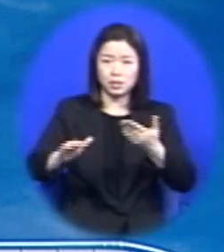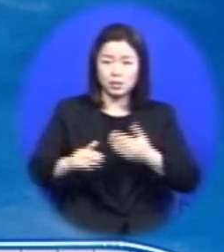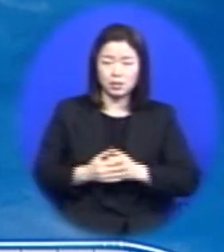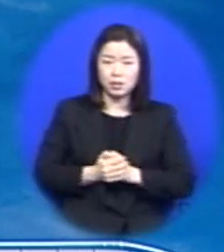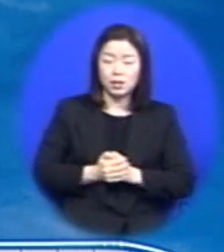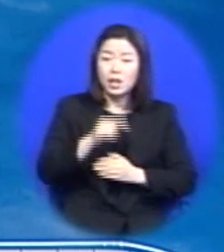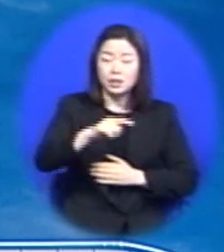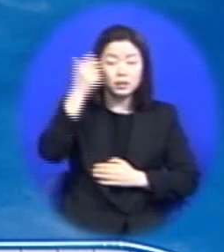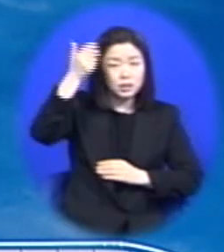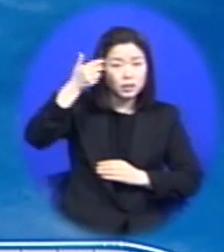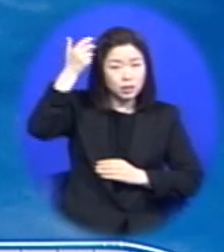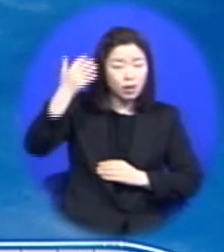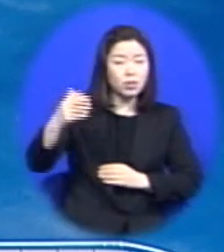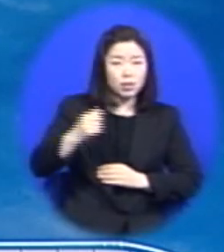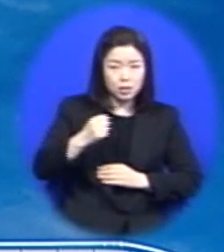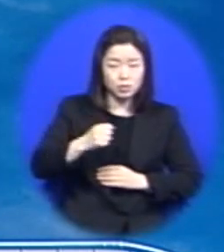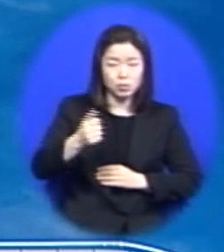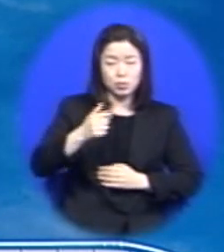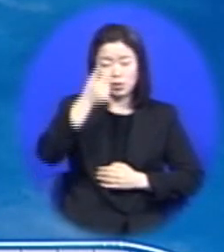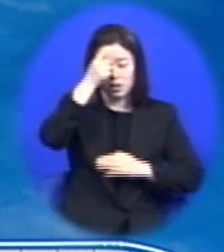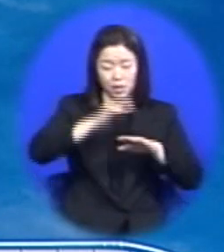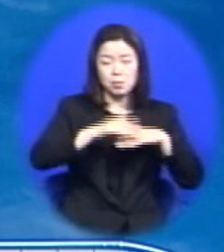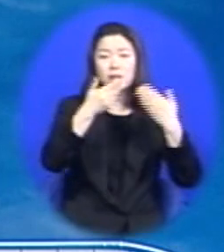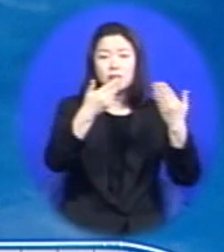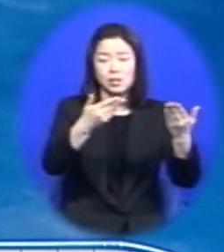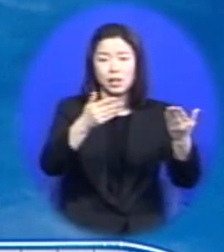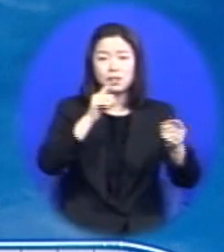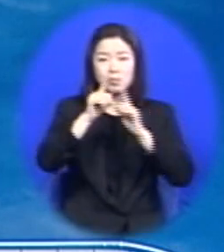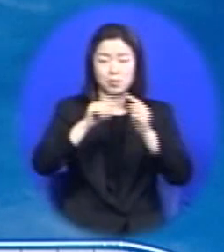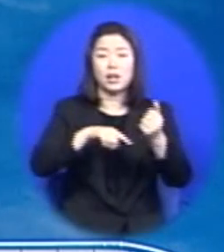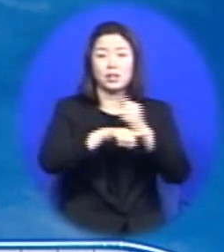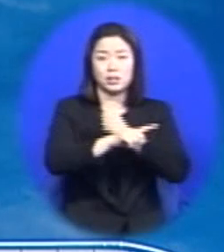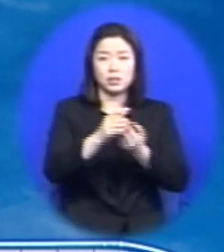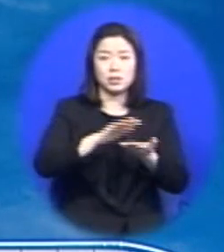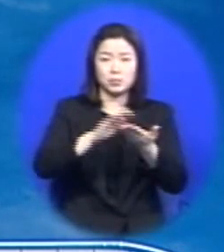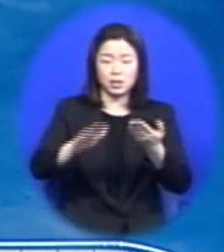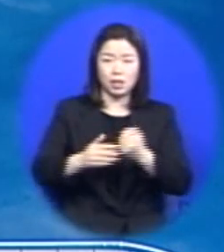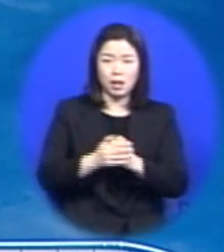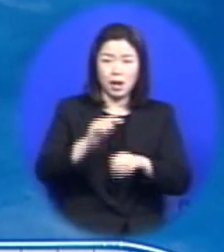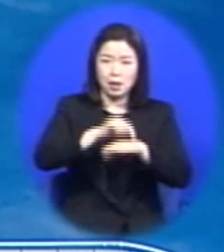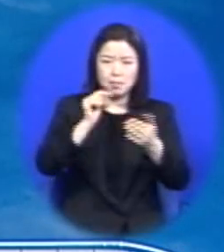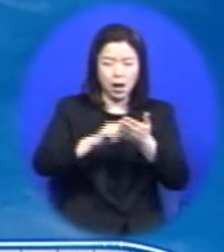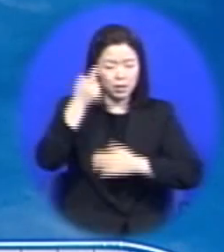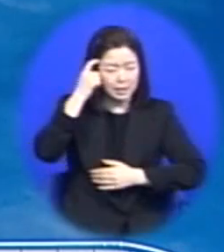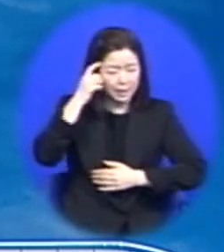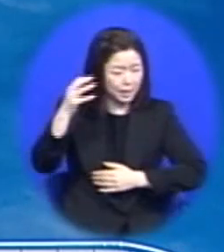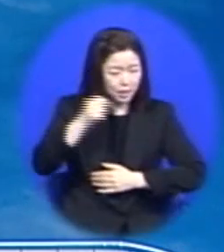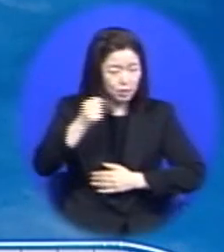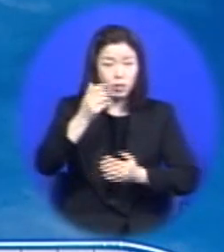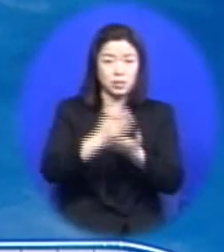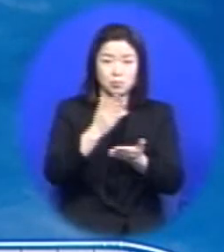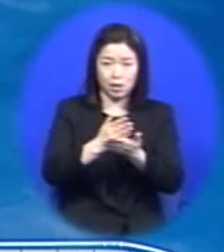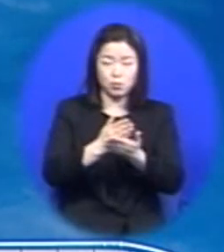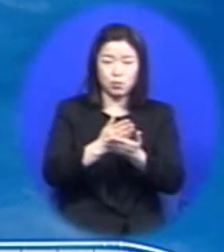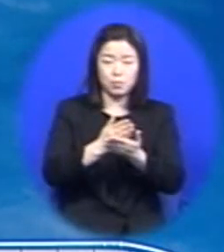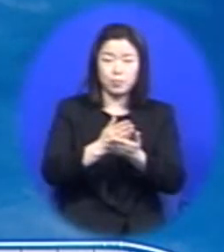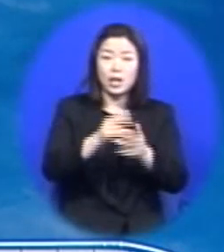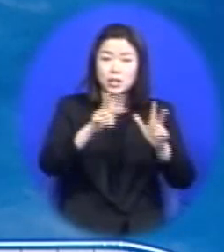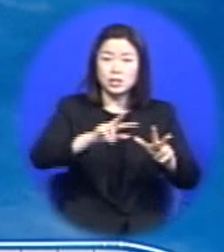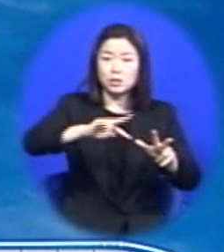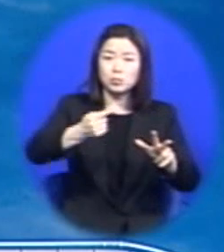그 영으로 예배를 하라는 거예요. 그 영으로. 마음과 생각으로 하지 말고 마음과 생각으로 하자면 지금도